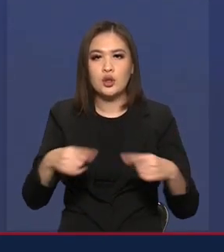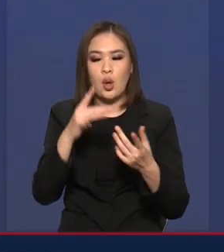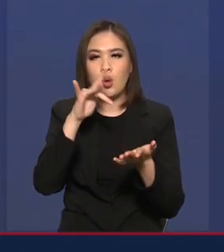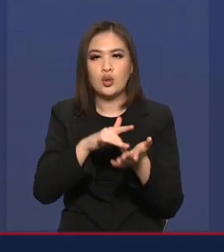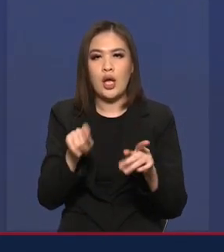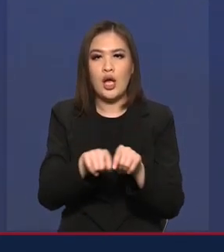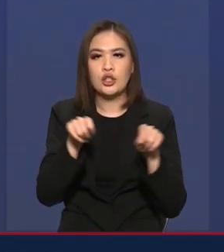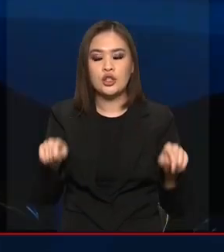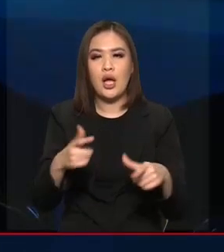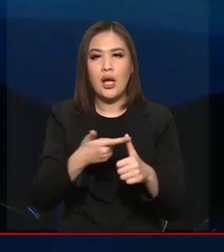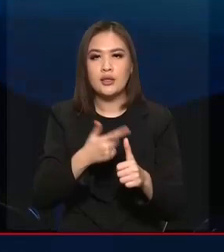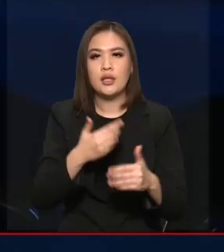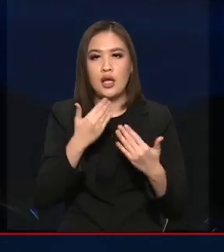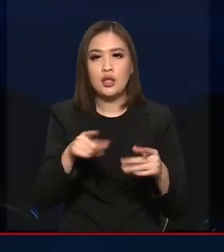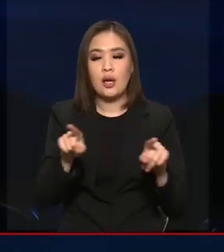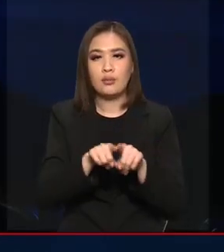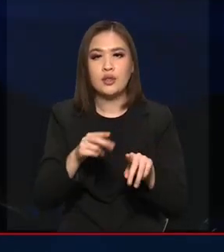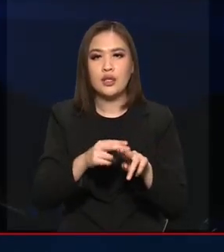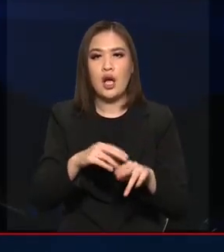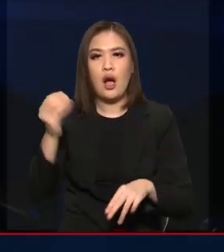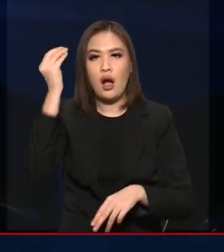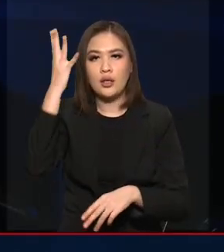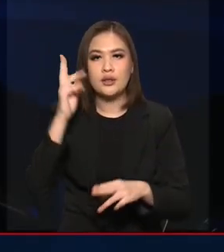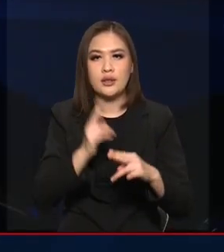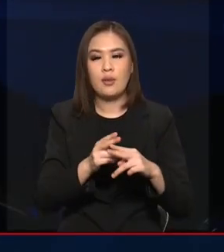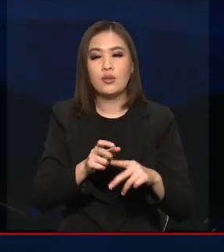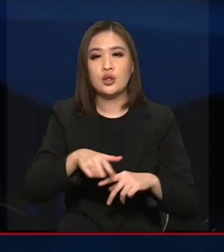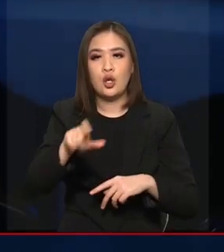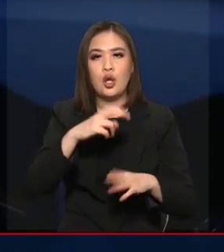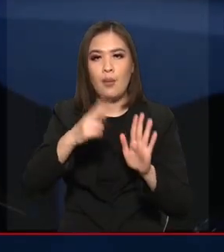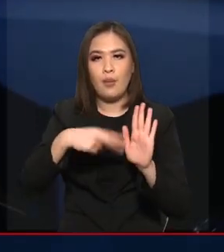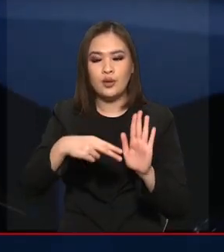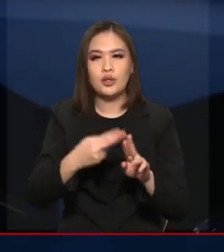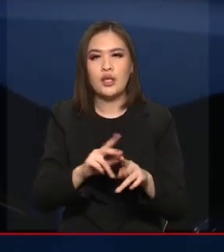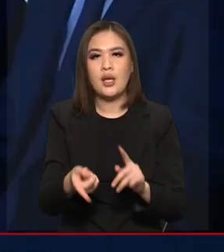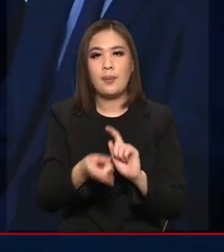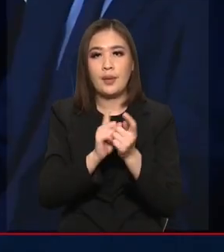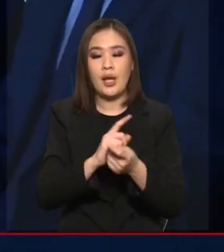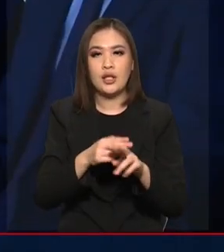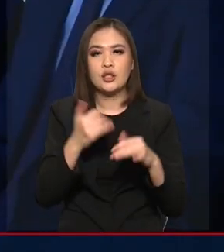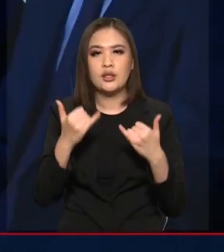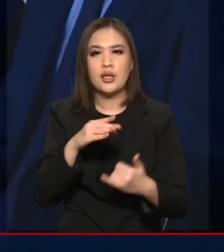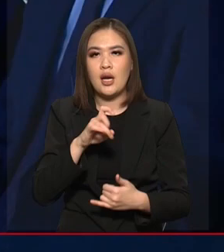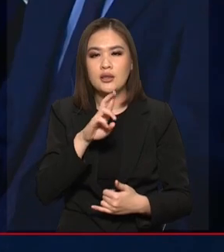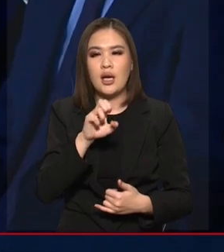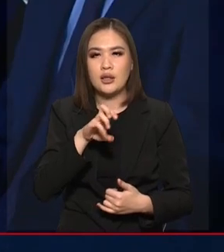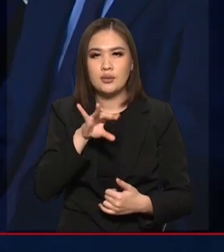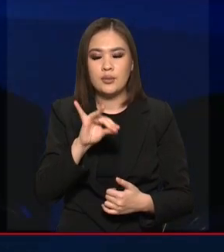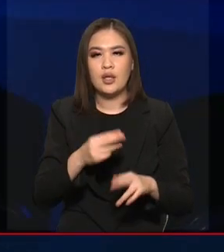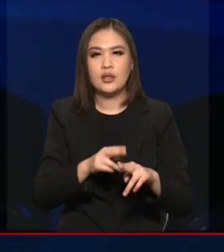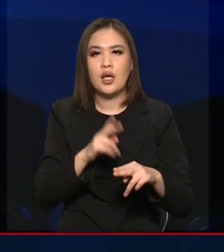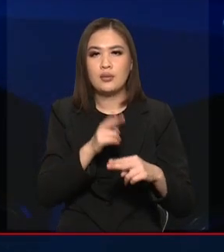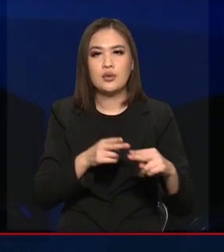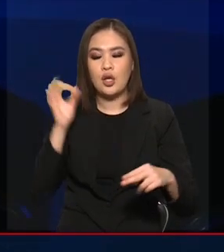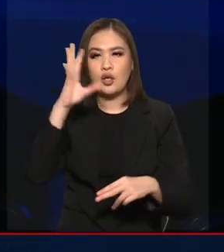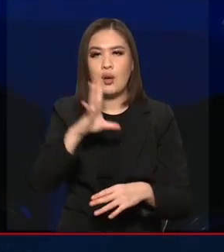ашты. Ата айтып тұрғандай, бұндағы мақсат ақылды темір жол идеясын ақиқатқа айналдыру. Бүгінде Транскаспий бағытында тұтас цифрлық